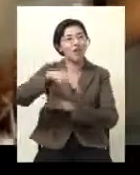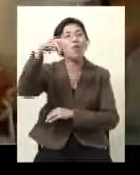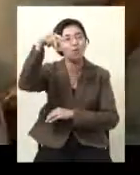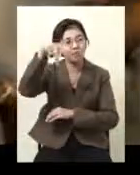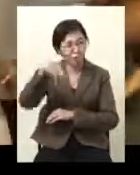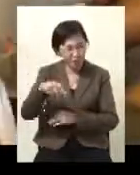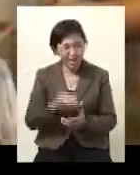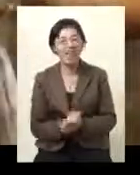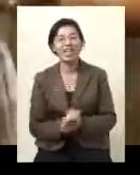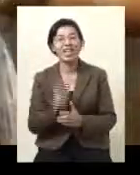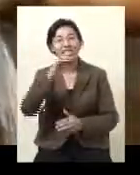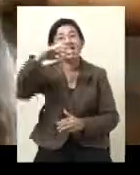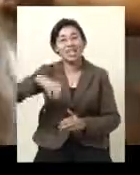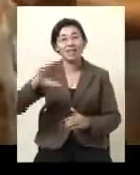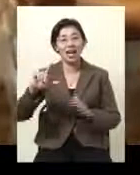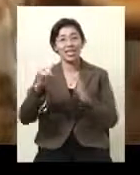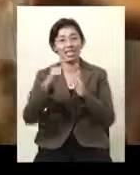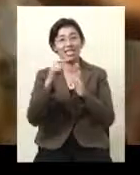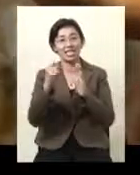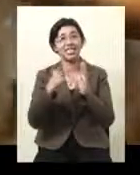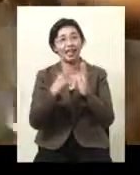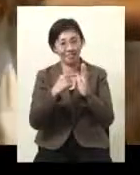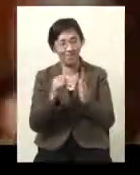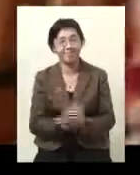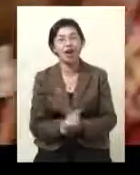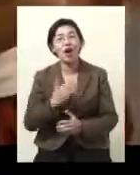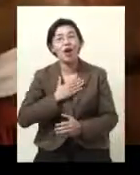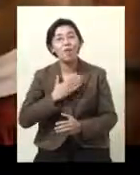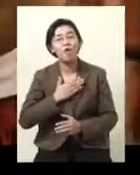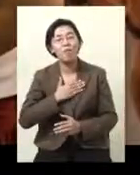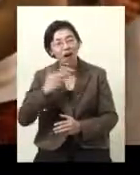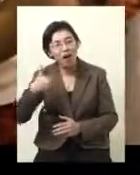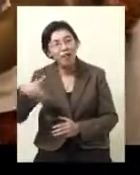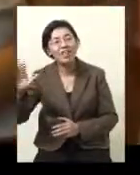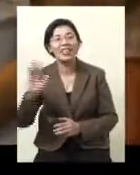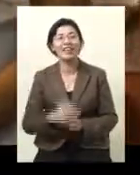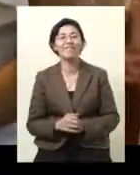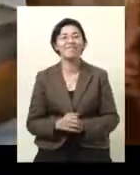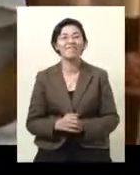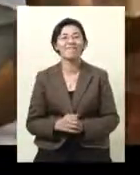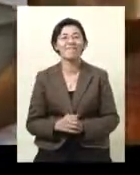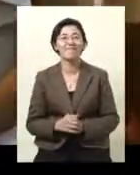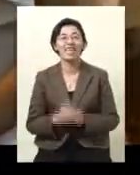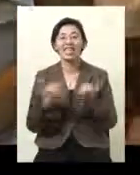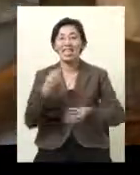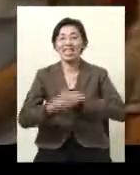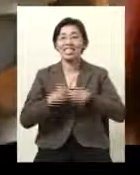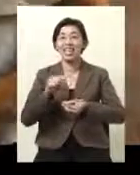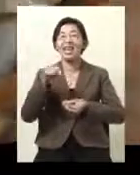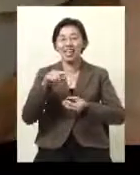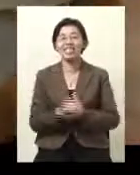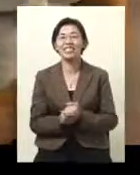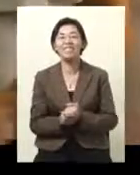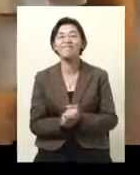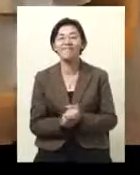ะครับที่เทศบาลของเมืองชะอำครับเพราะฉะนั้นเดี๋ยวผมขอลาคุณผู้ชมไปก่อนนะครับสำหรับ